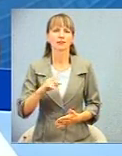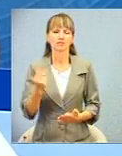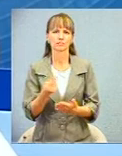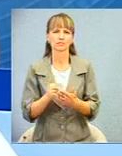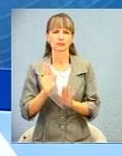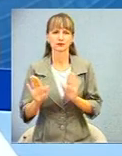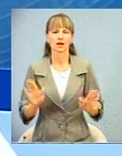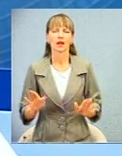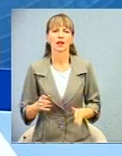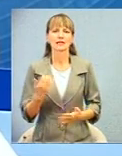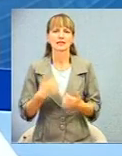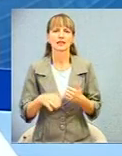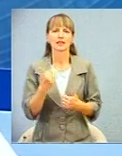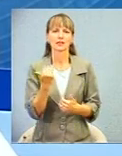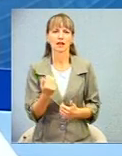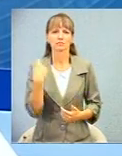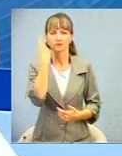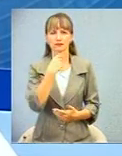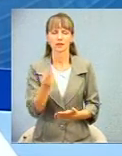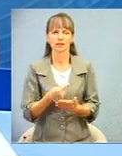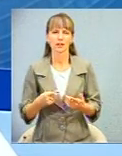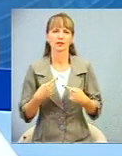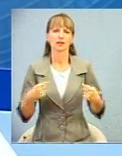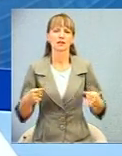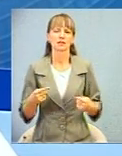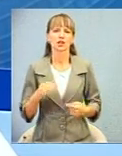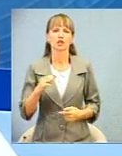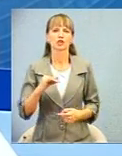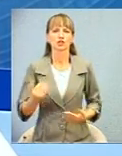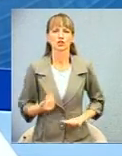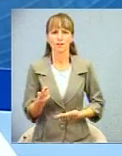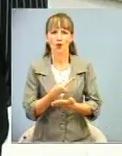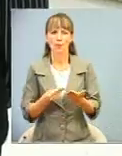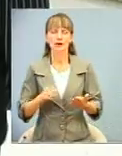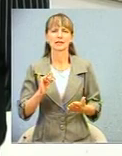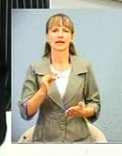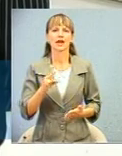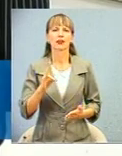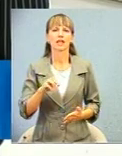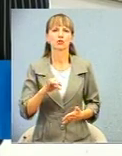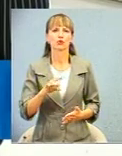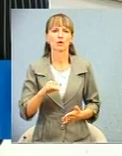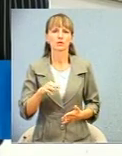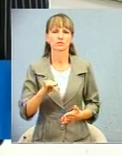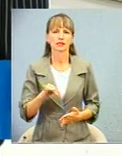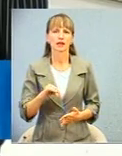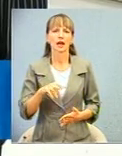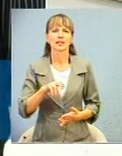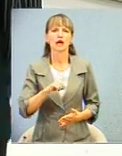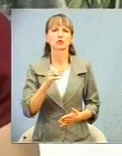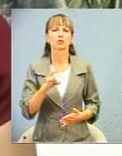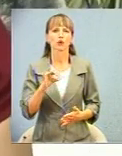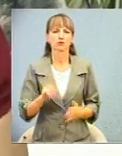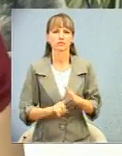3 років. Серед них – портретний та анімалістичний живопис, пейзажі та натюрморти. Тетяна Лазунько малюванням захопилась